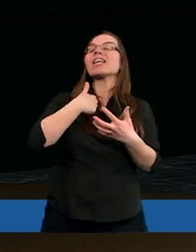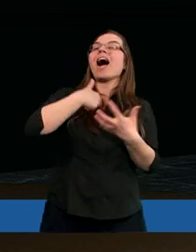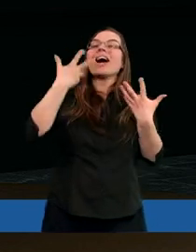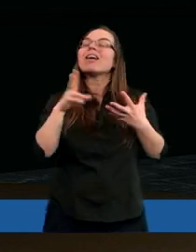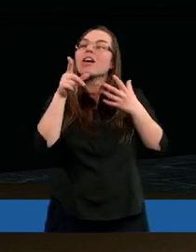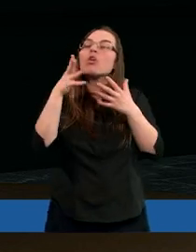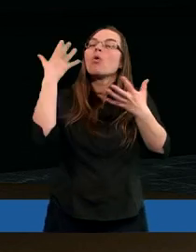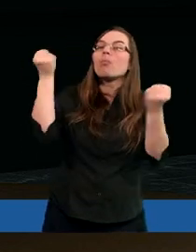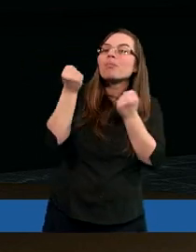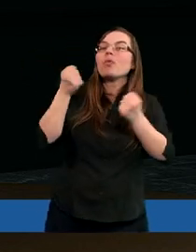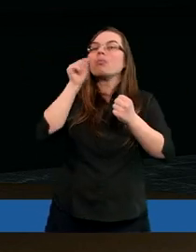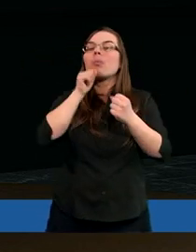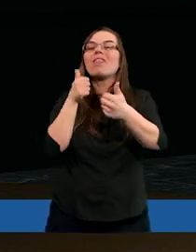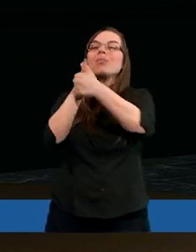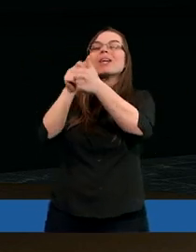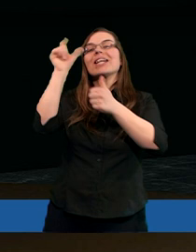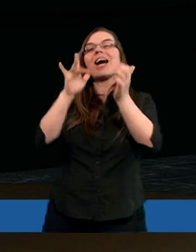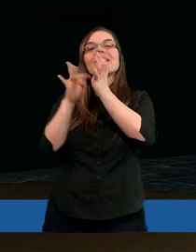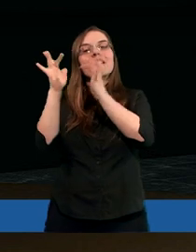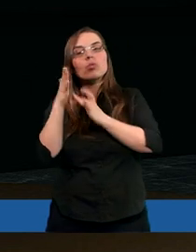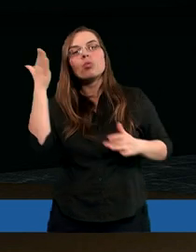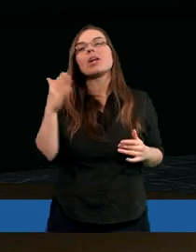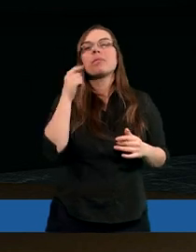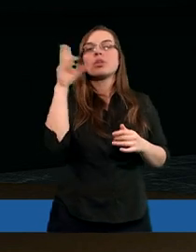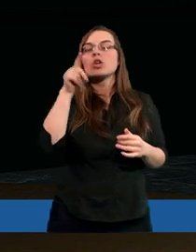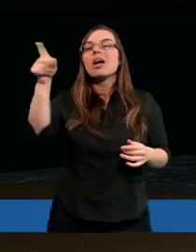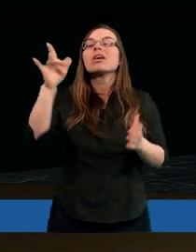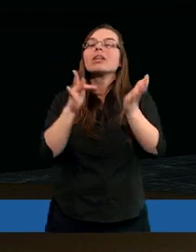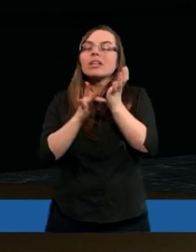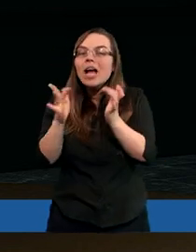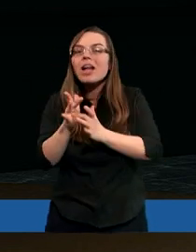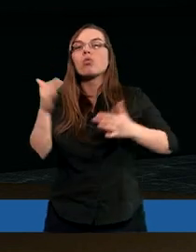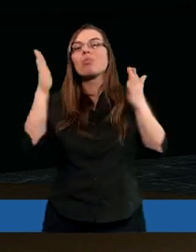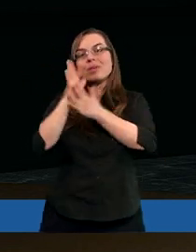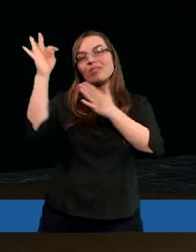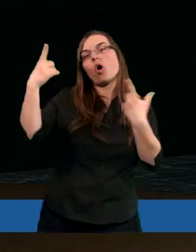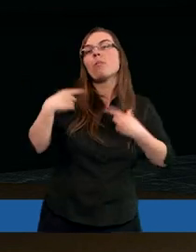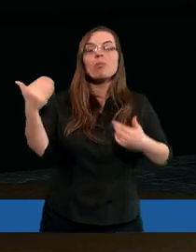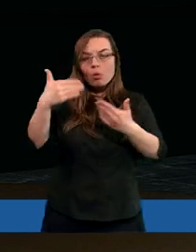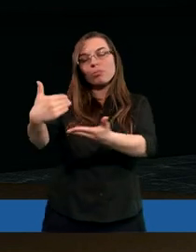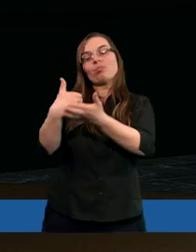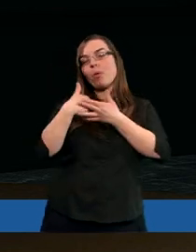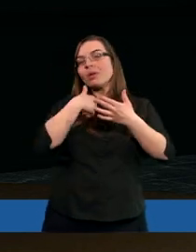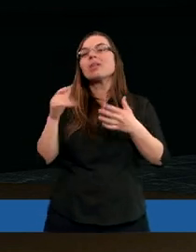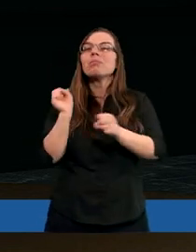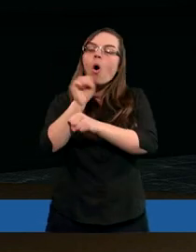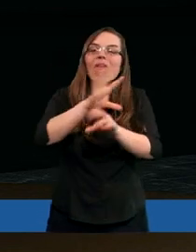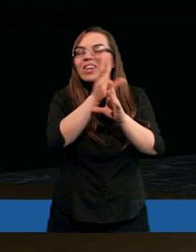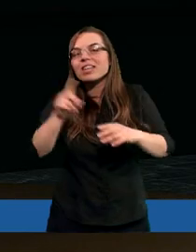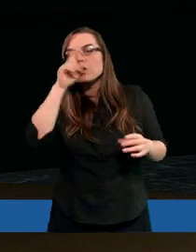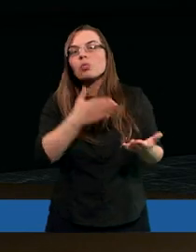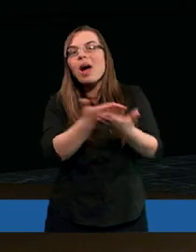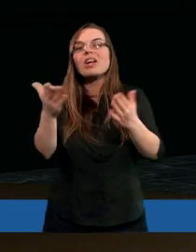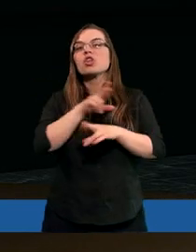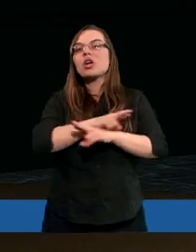co wyraźnie pokazało, że Jezus przez Niego dokonał wiele rzeczy. I często był